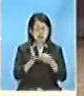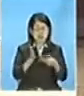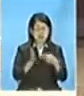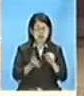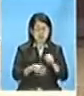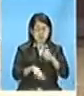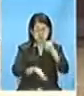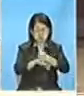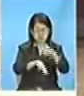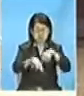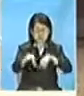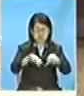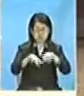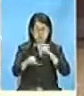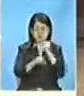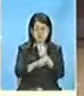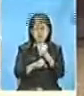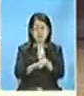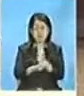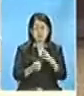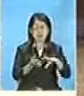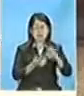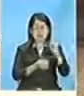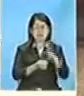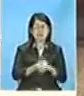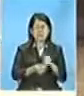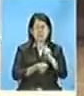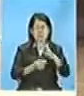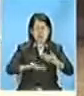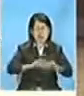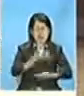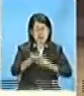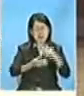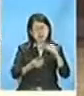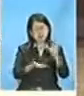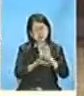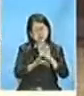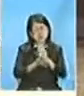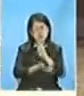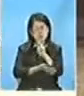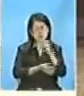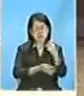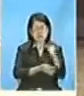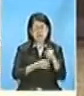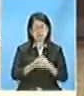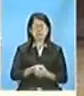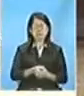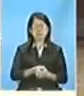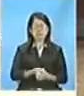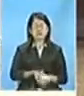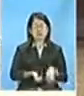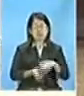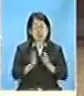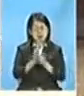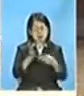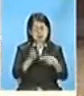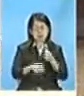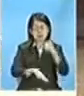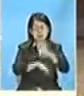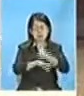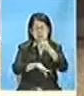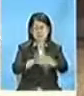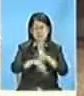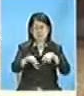ถาบัน วิทยาการตลาดทุนวตท.รุ่นที่10หลักสูตรผู้บริหารระดับสูง